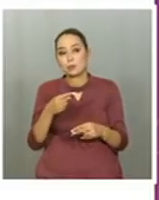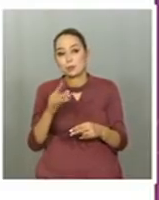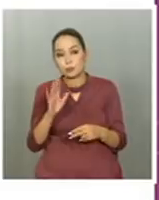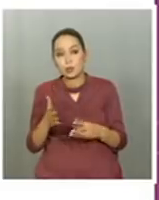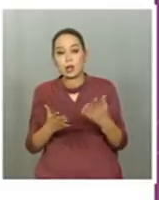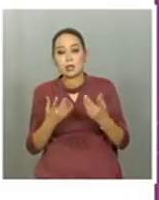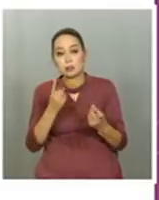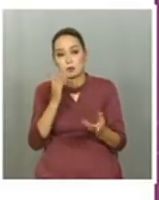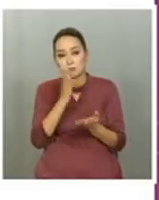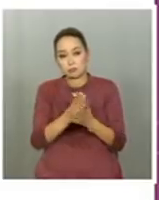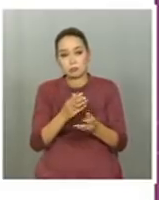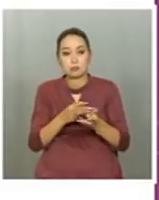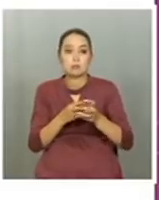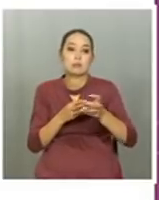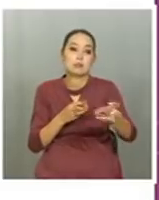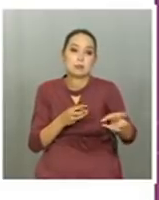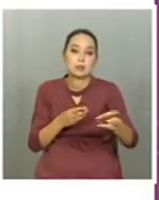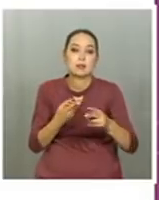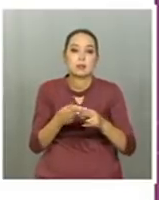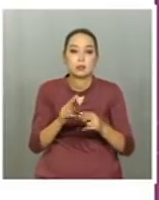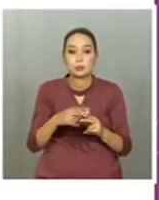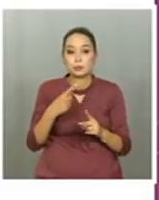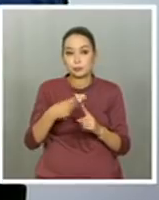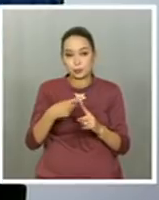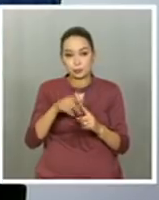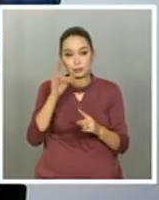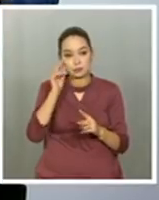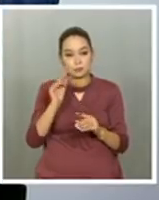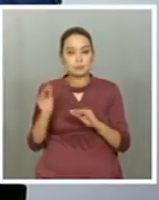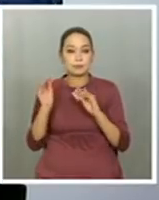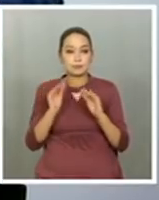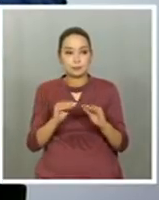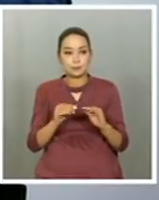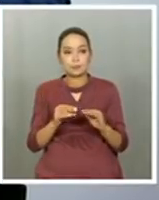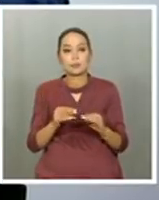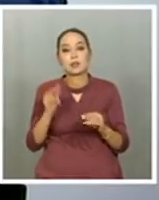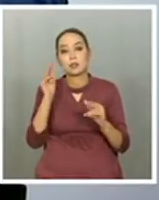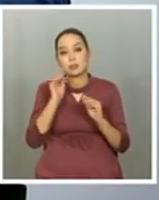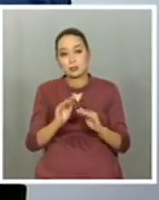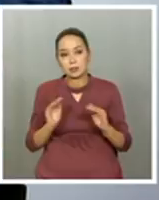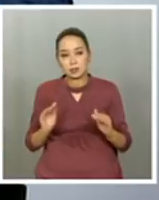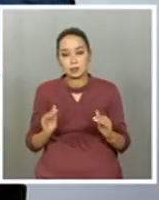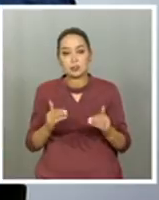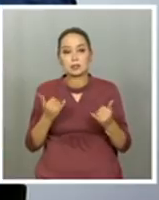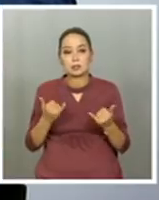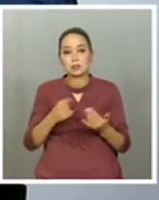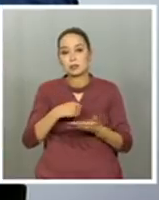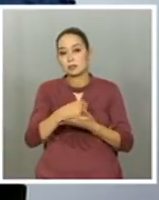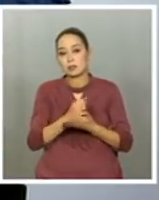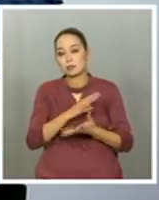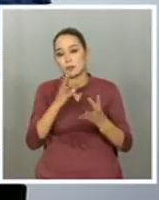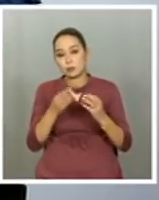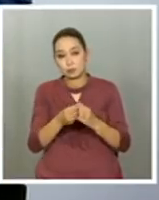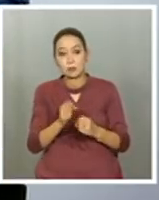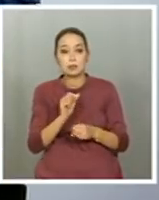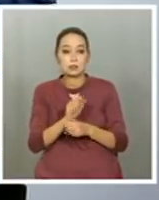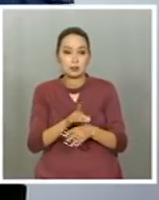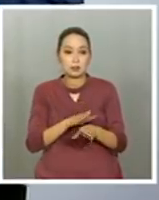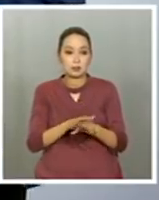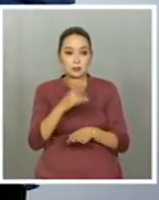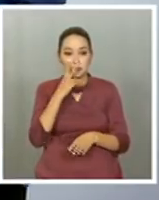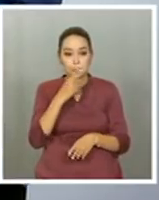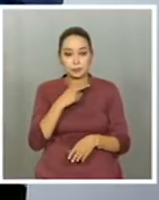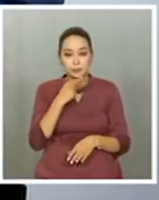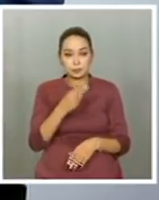бағытта қозғалатын болса, онда плюс таңбасы қойылады. Енді оқушылар, сабағымызды бекіту мақсатында тапсырмаларға назар